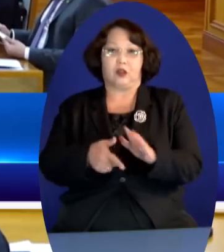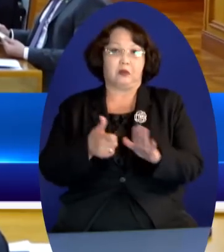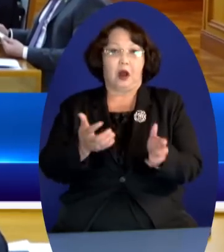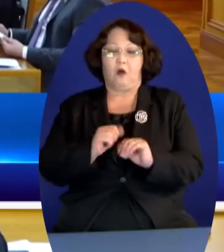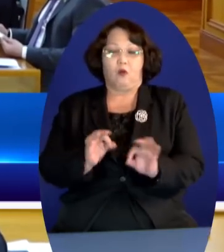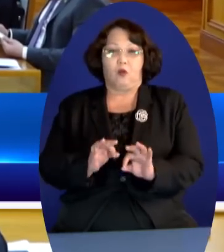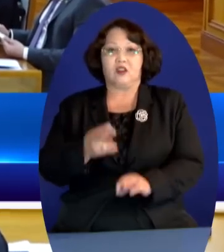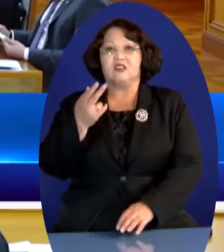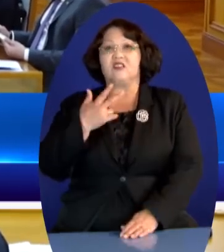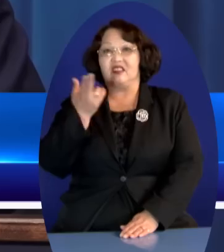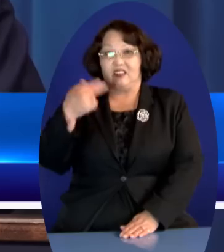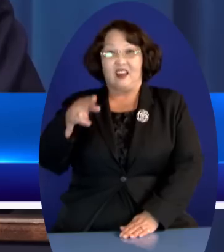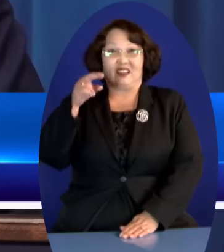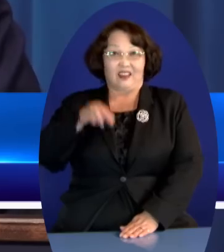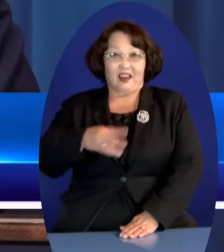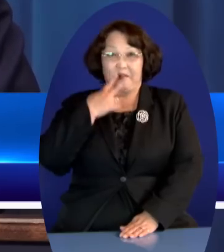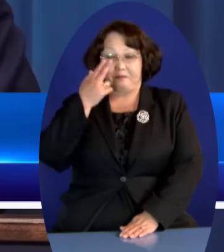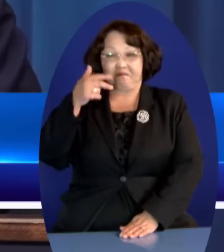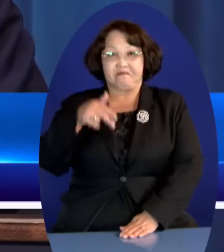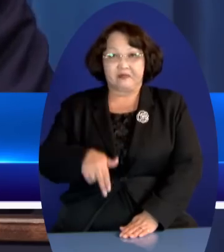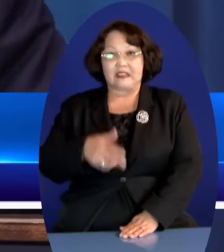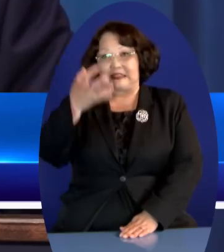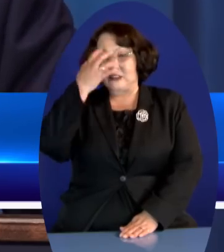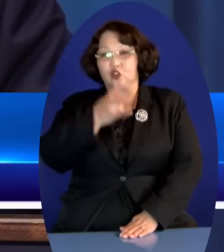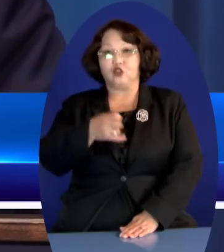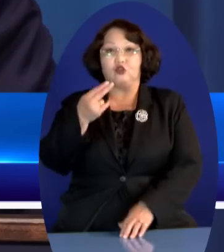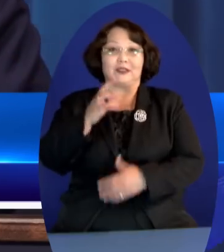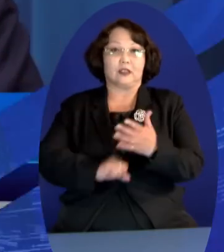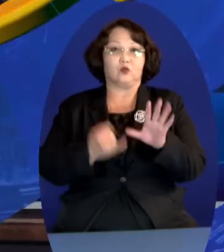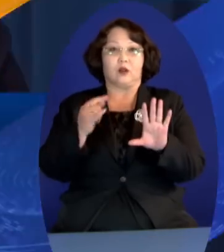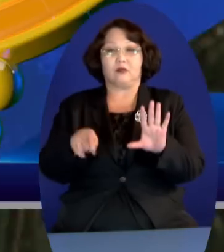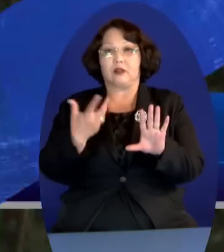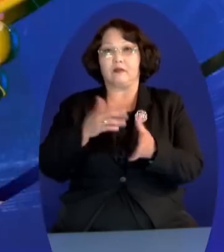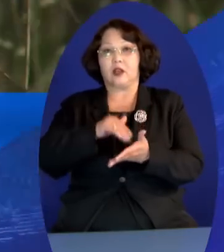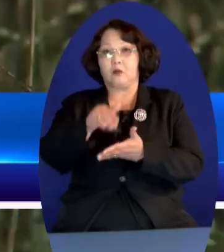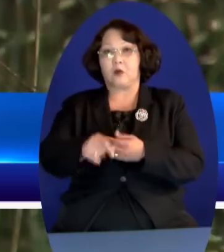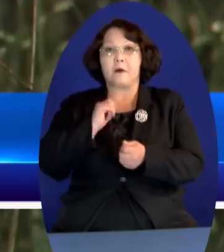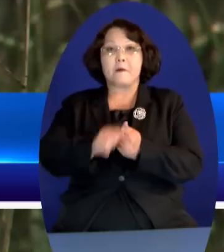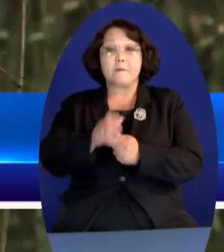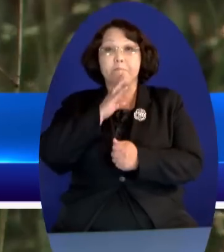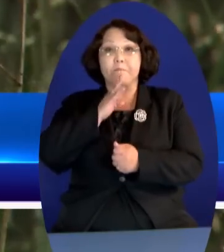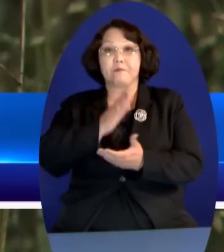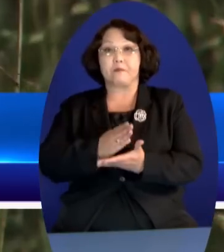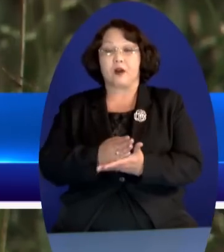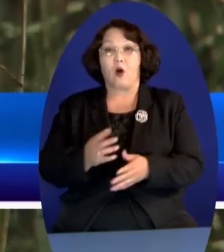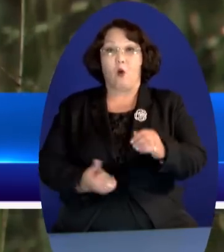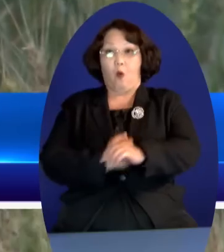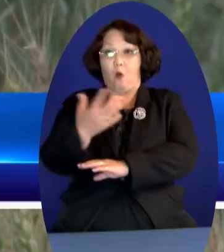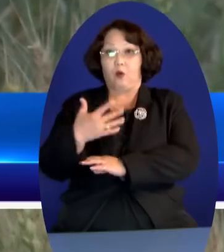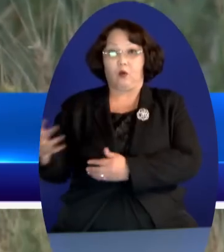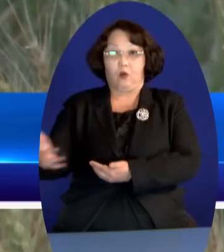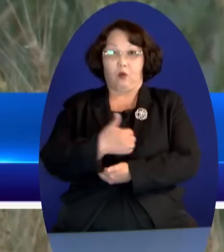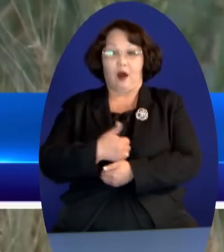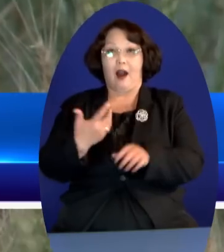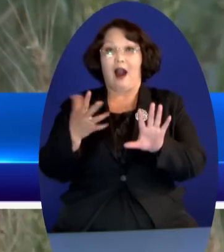Дизель түвшний үнийг тогтвортой байрхаар засийн газрын нөөц сангаас 6.5 тэрбум төгрөг гаргана. Энэ жилийн ургац хураалтанд